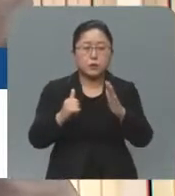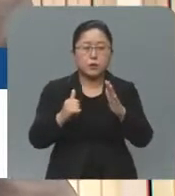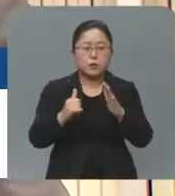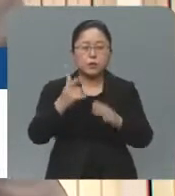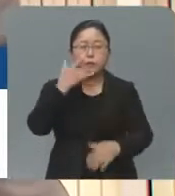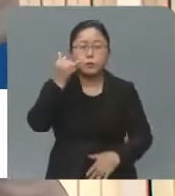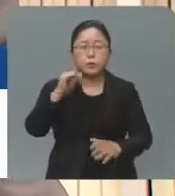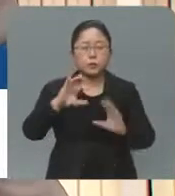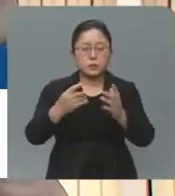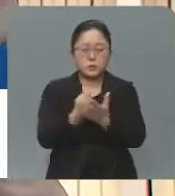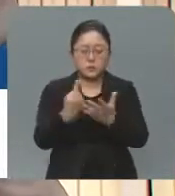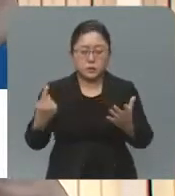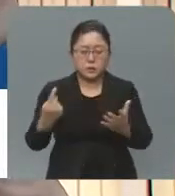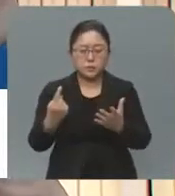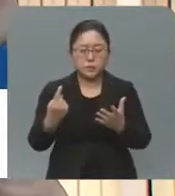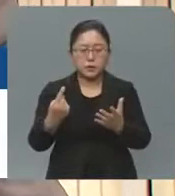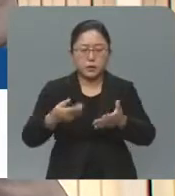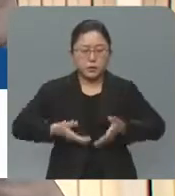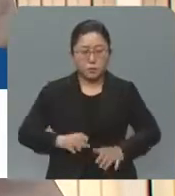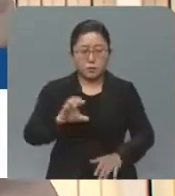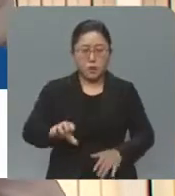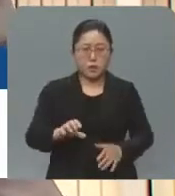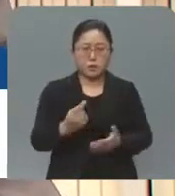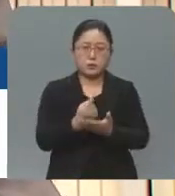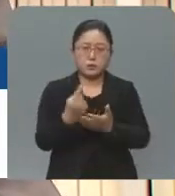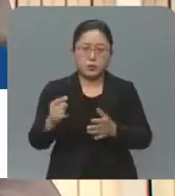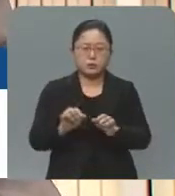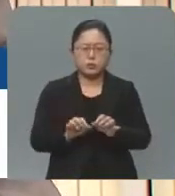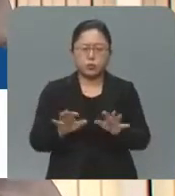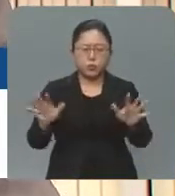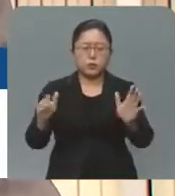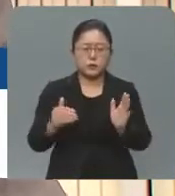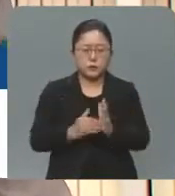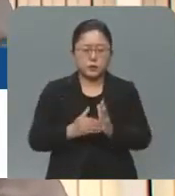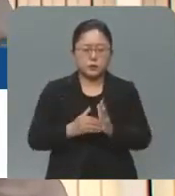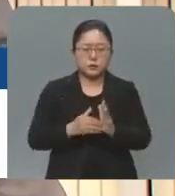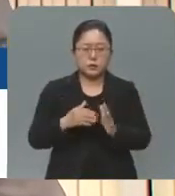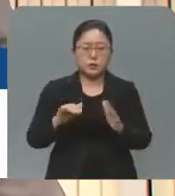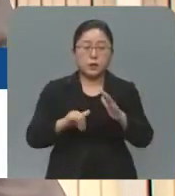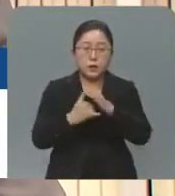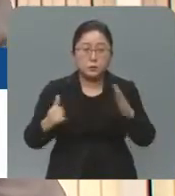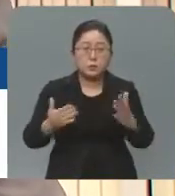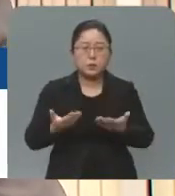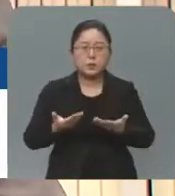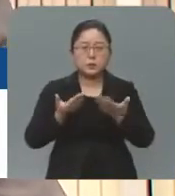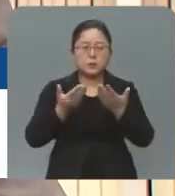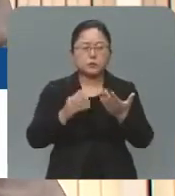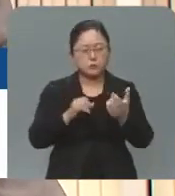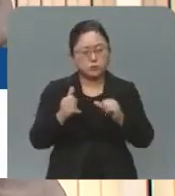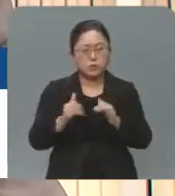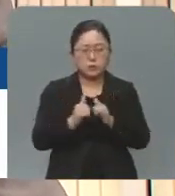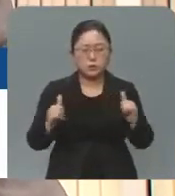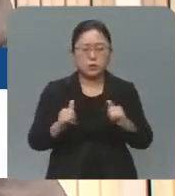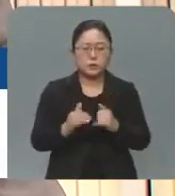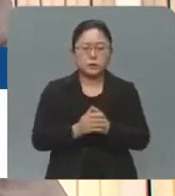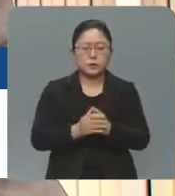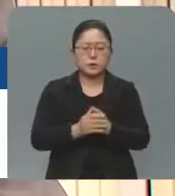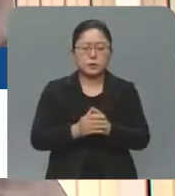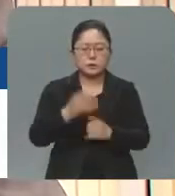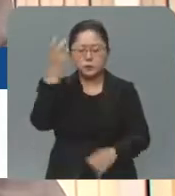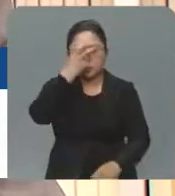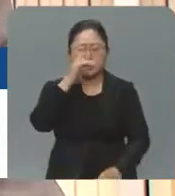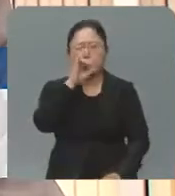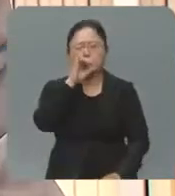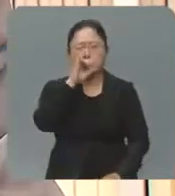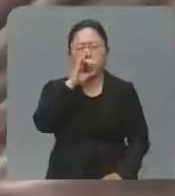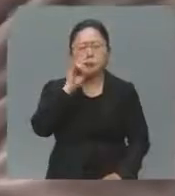부모가 돌아가시니까 떠부른 거죠. 고향을 다 뿔뿔이 터져버렸어. 또 가족 전체가 희생된 사람도 있고, 그러니까 조사가 안 되죠.